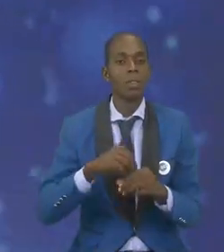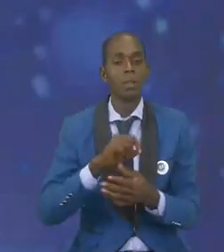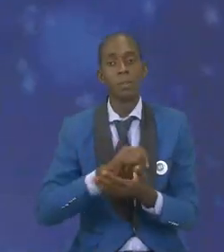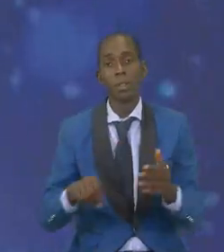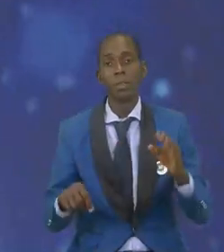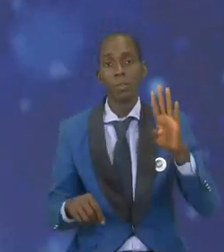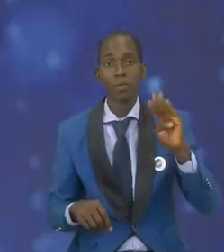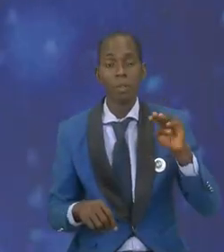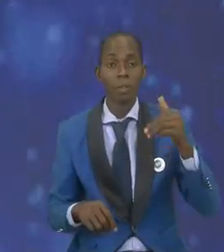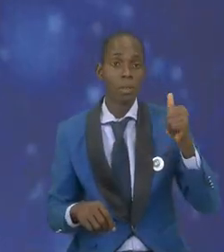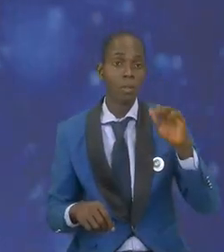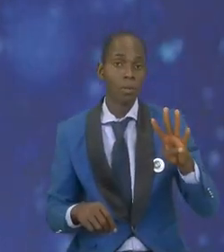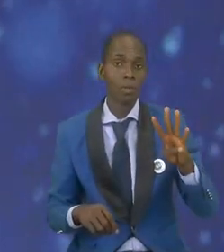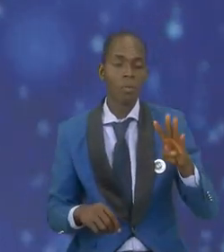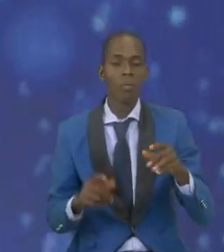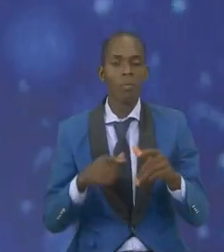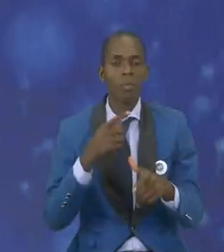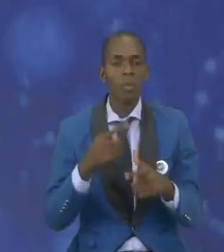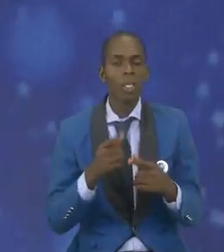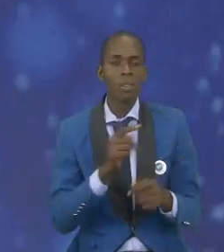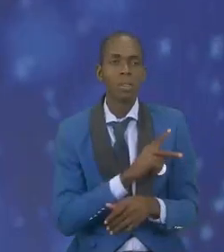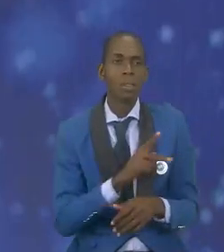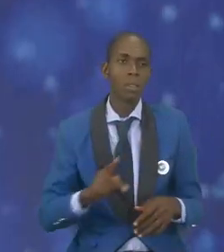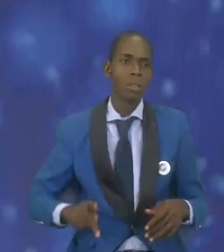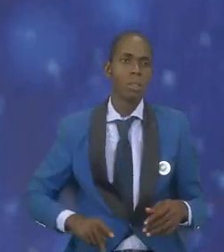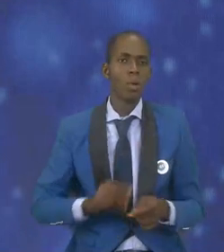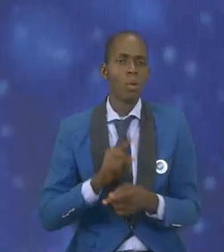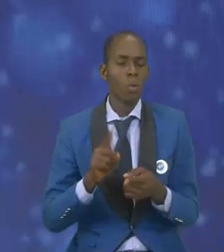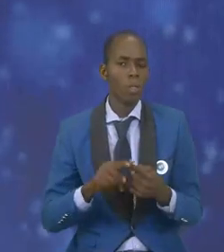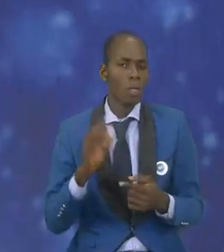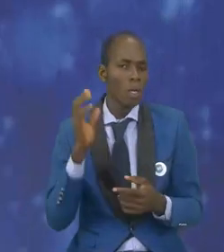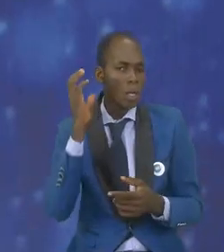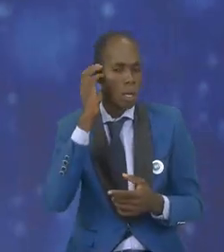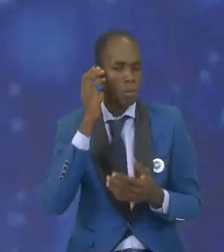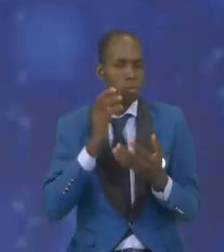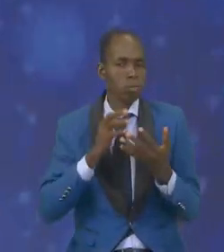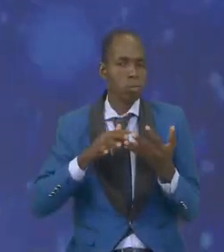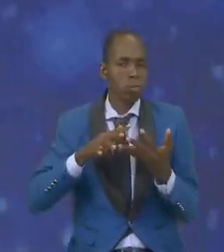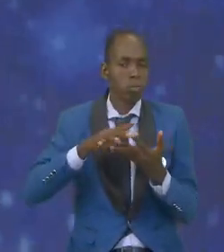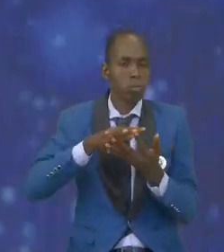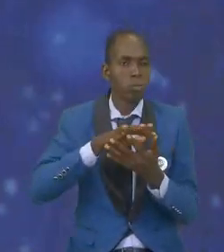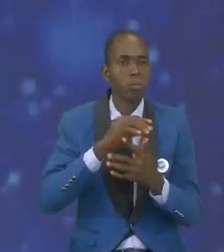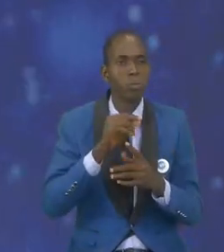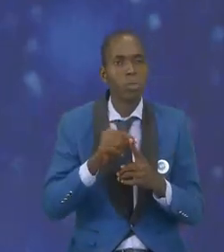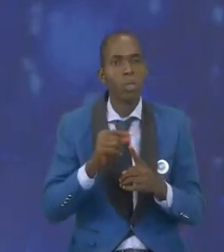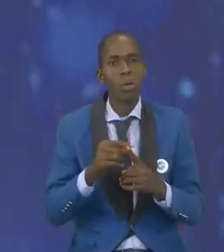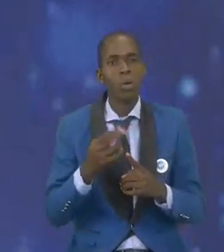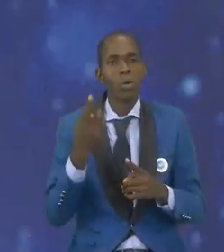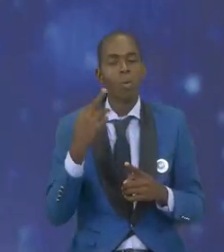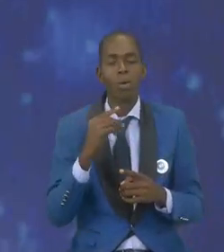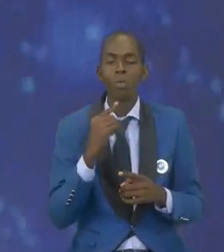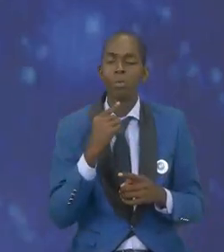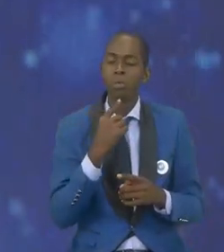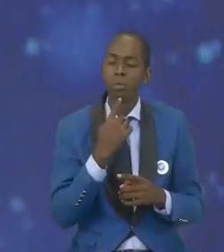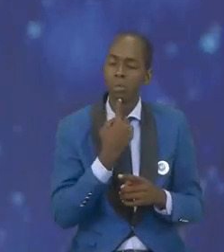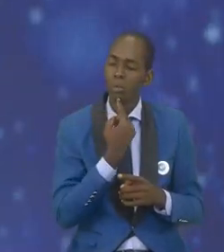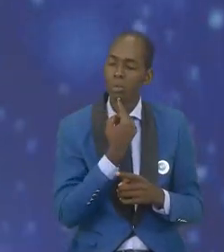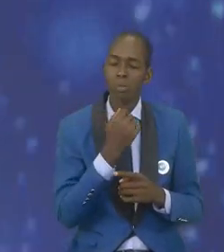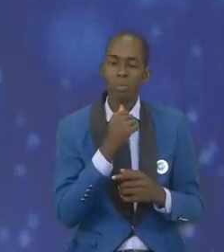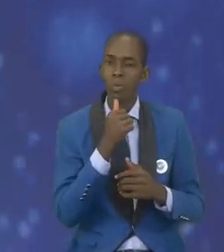jour verset 14 mais c'est 14 le roi fut très affligé